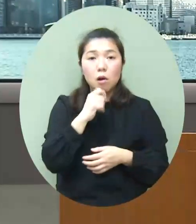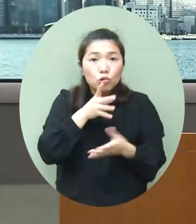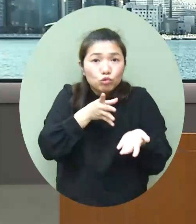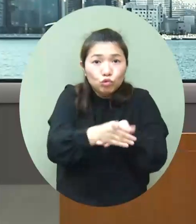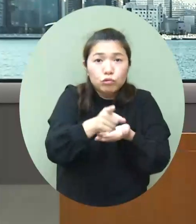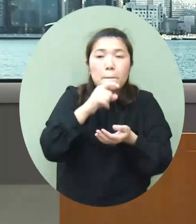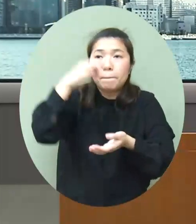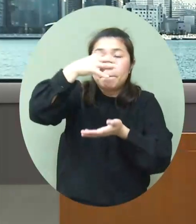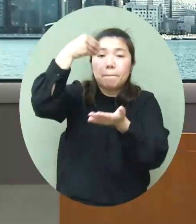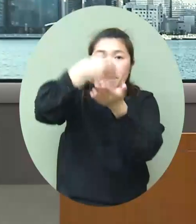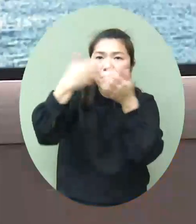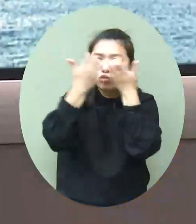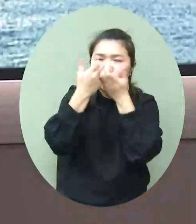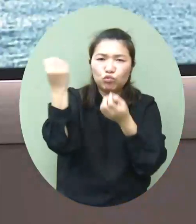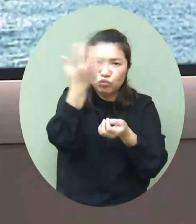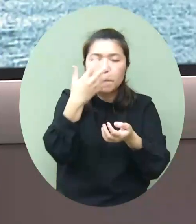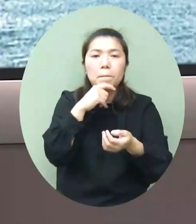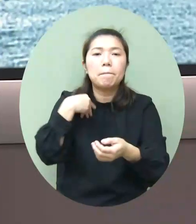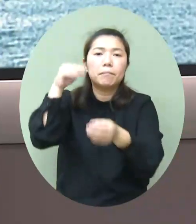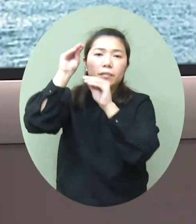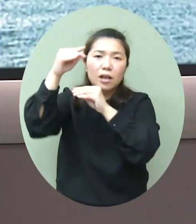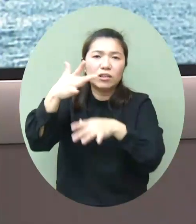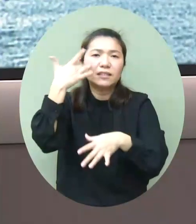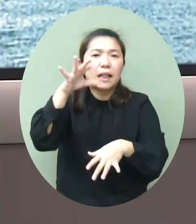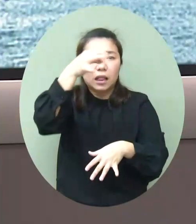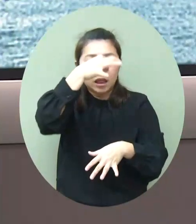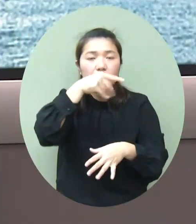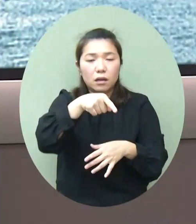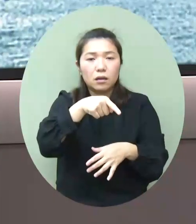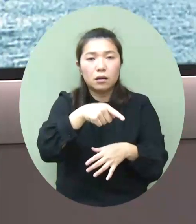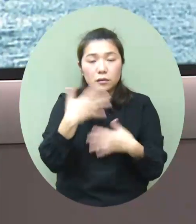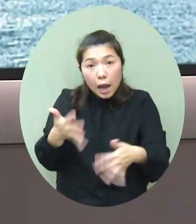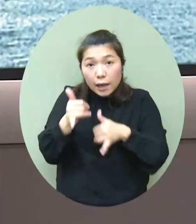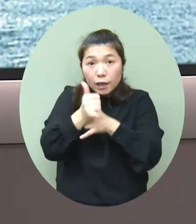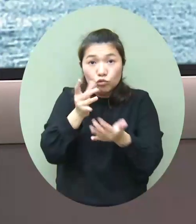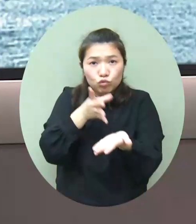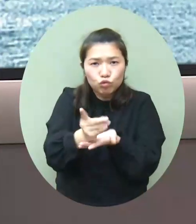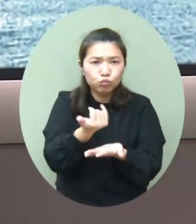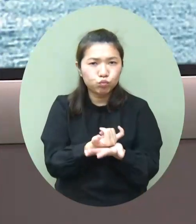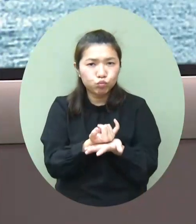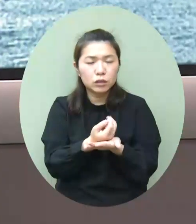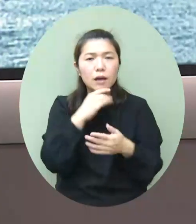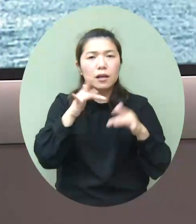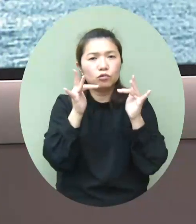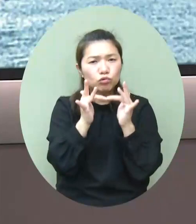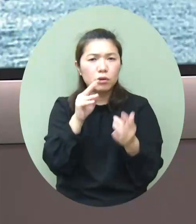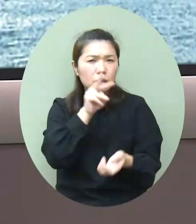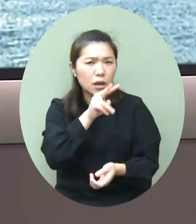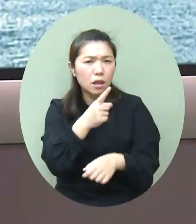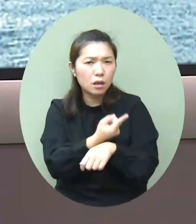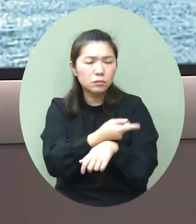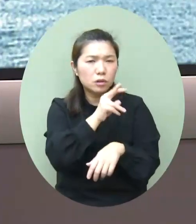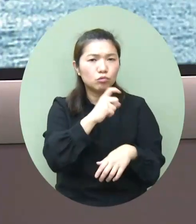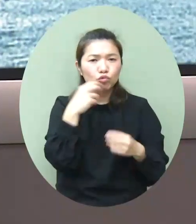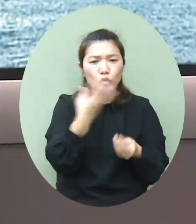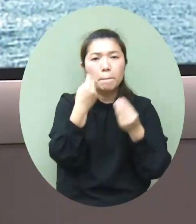韦，医管局根据专家的意见已经采购了适当数量的口服药物，我们根据专业的判